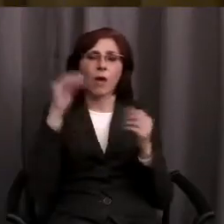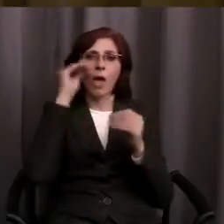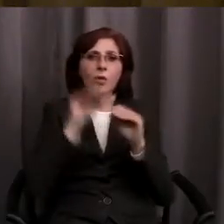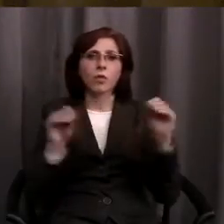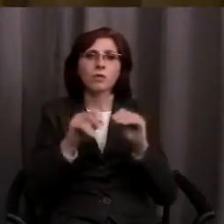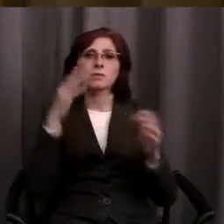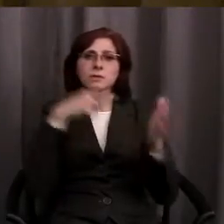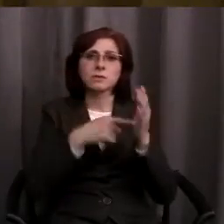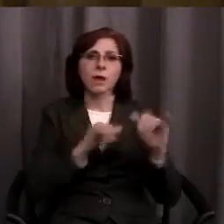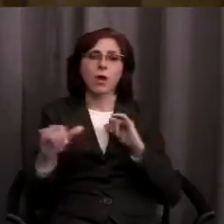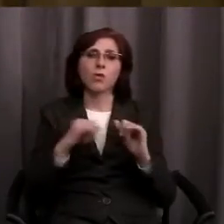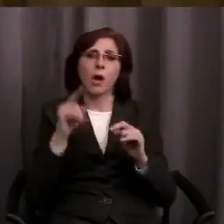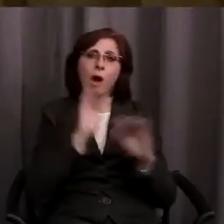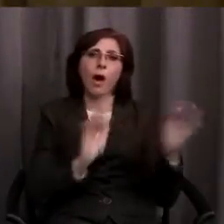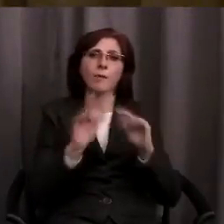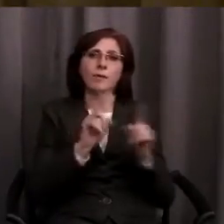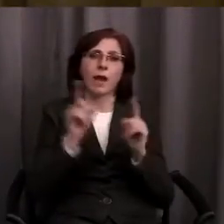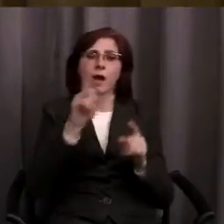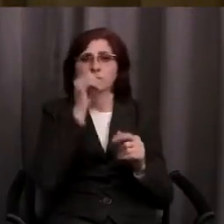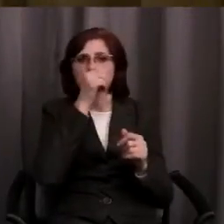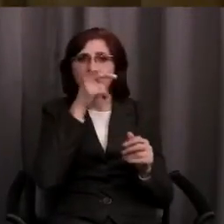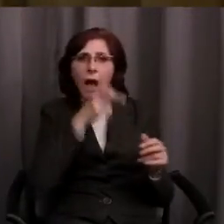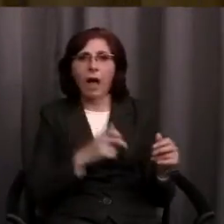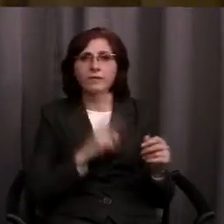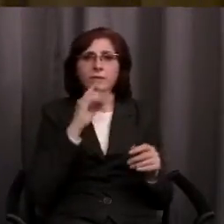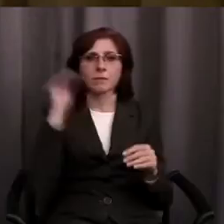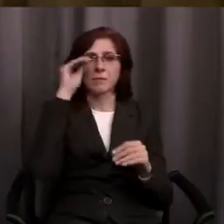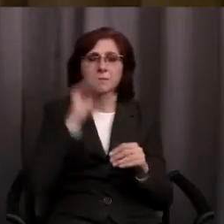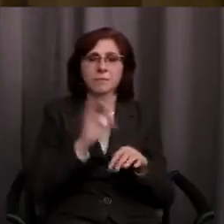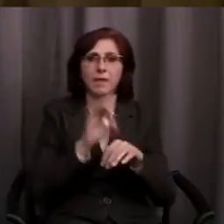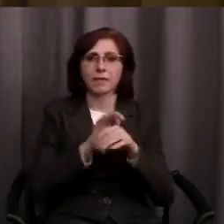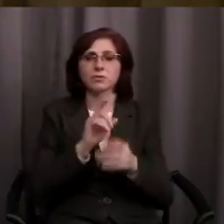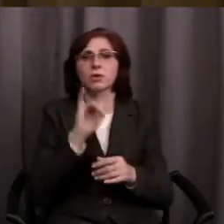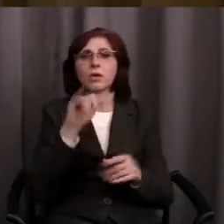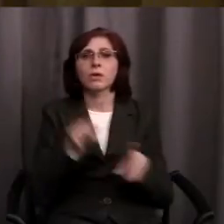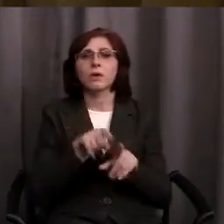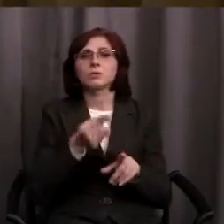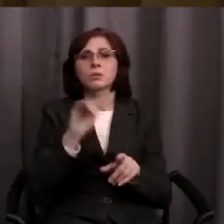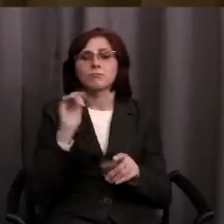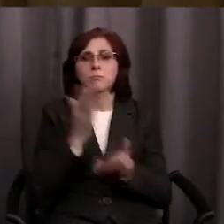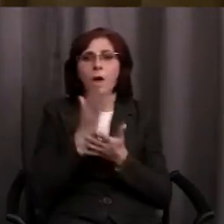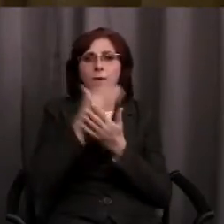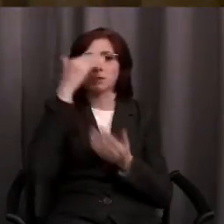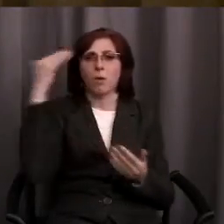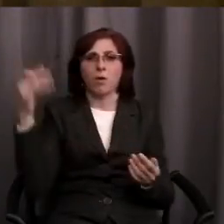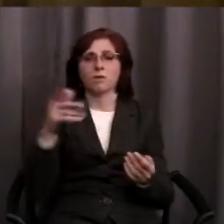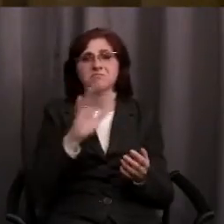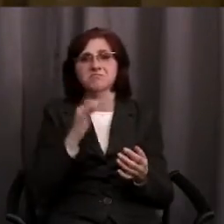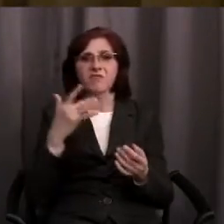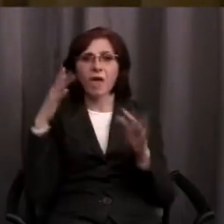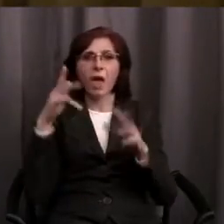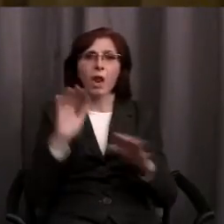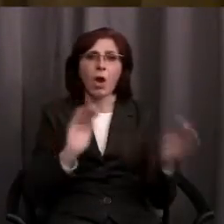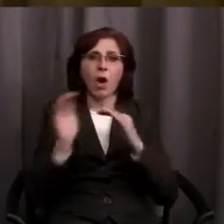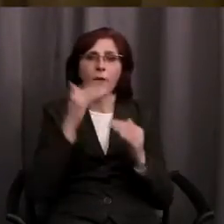edukacyjne w kierunku opieki dla kadry medycznej i pomocy społecznej. Wiele opiekunów społecznych, czy opiekunek,